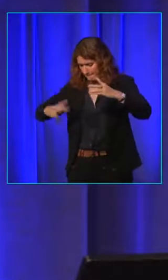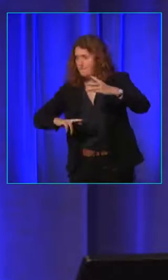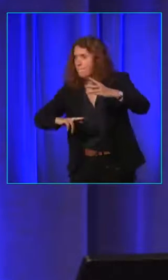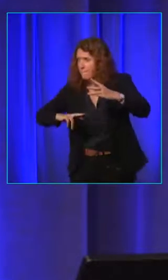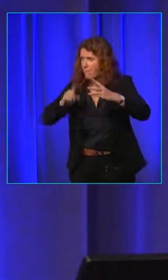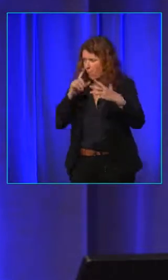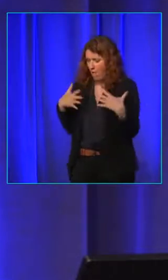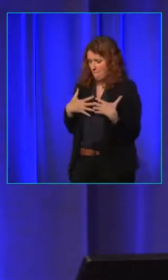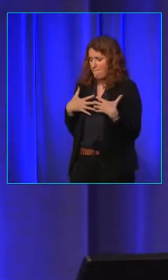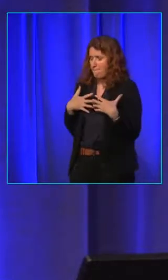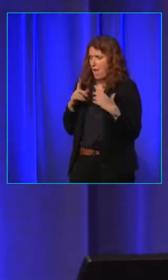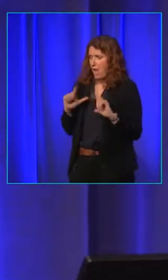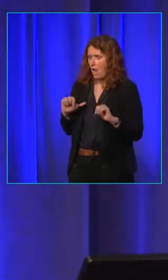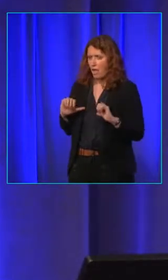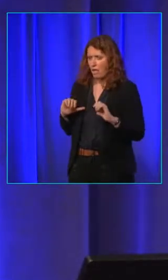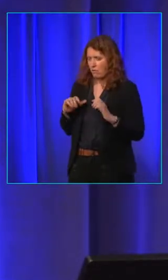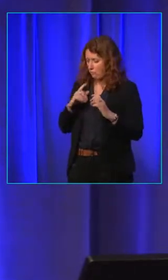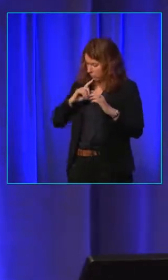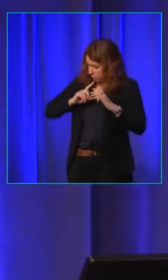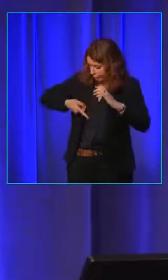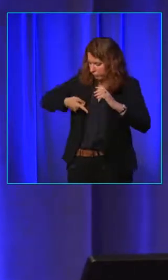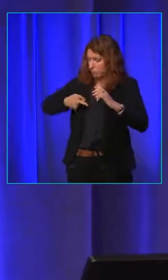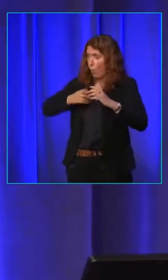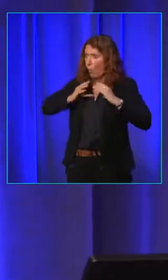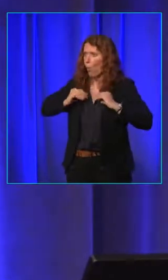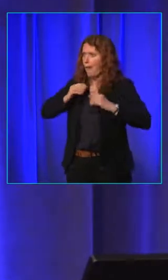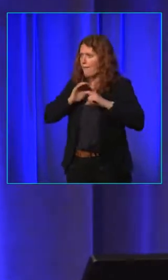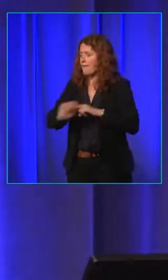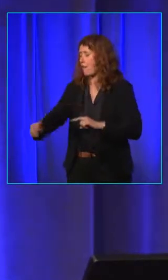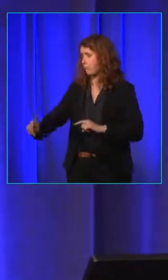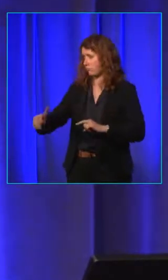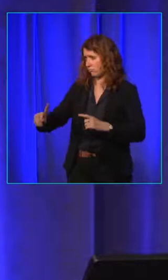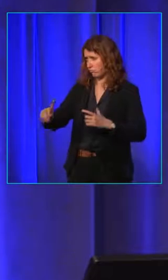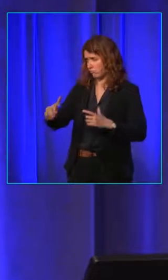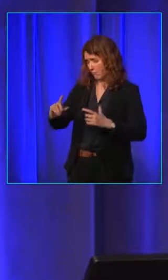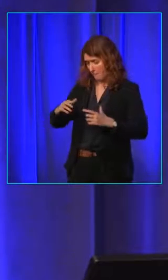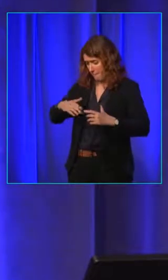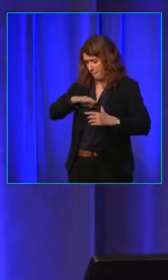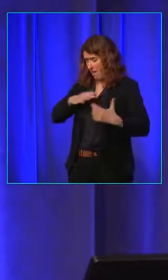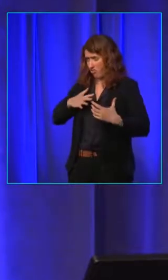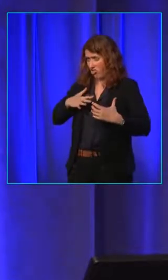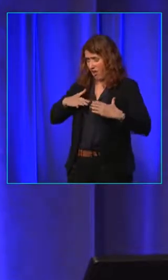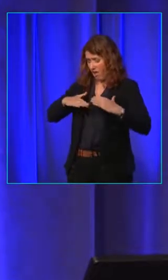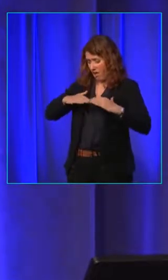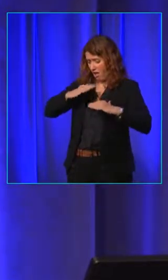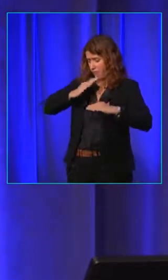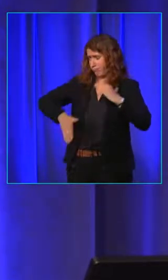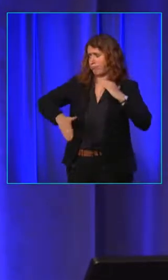inhibition qui empêche l'ordre moteur de descendre et d'aller atteindre les motoneurones. D'accord ?